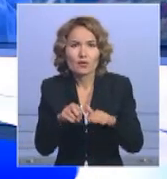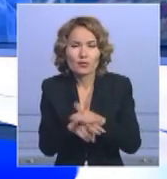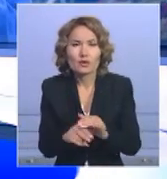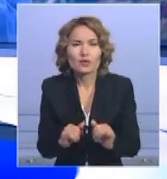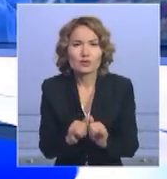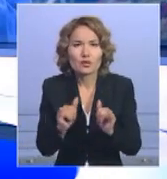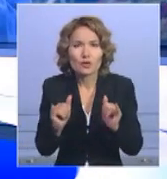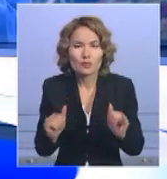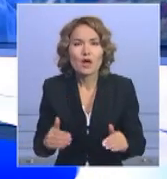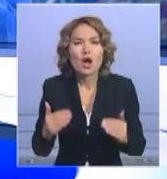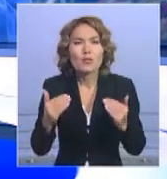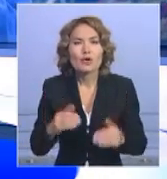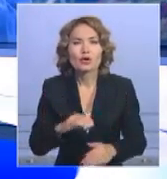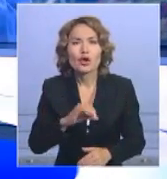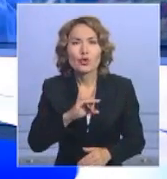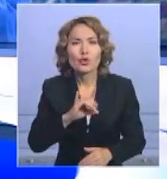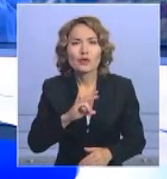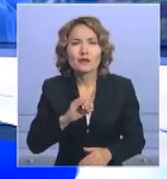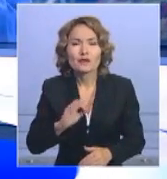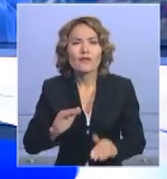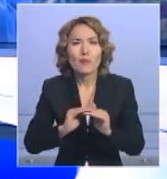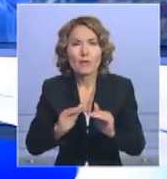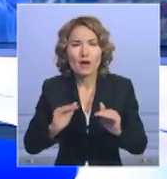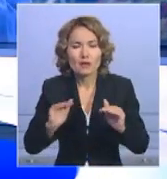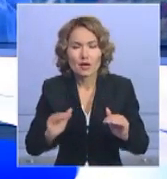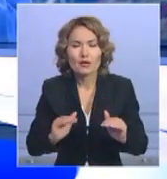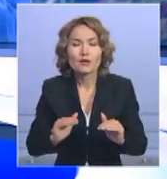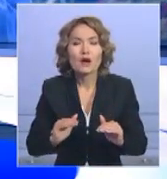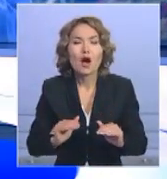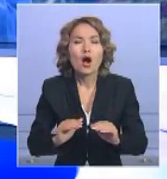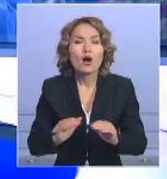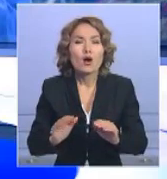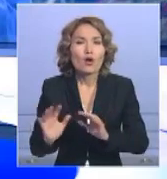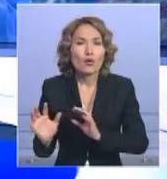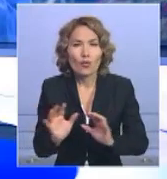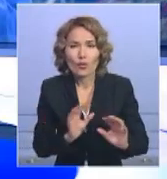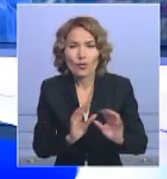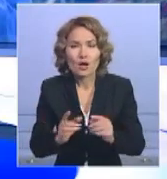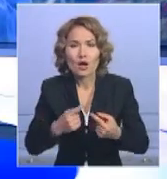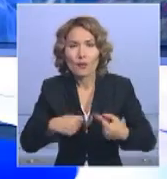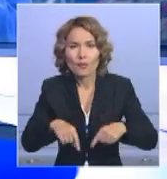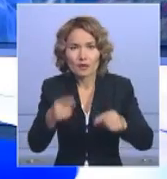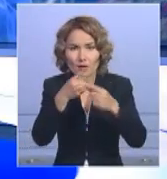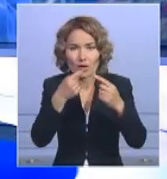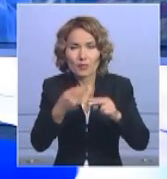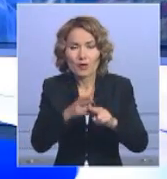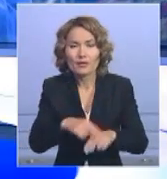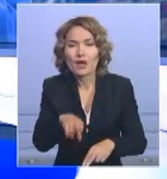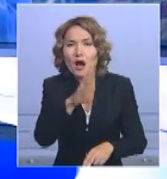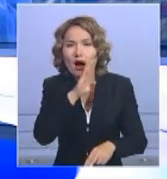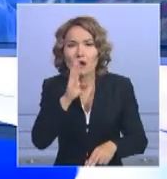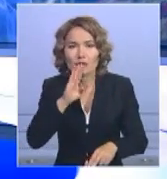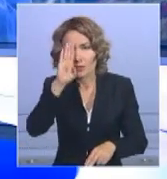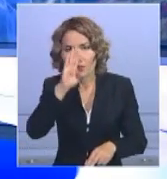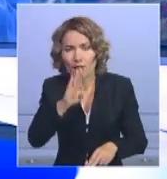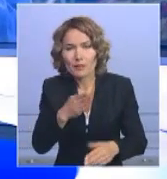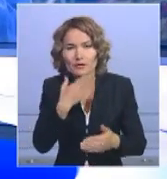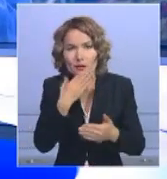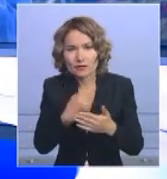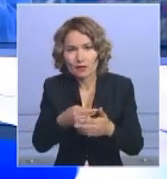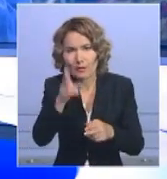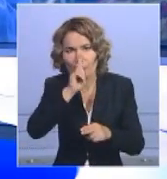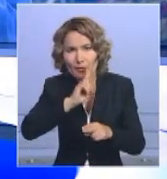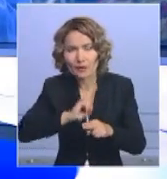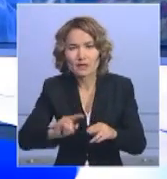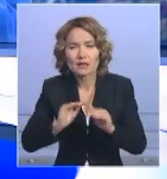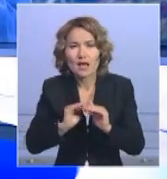Ұлттар ұйымының жандағы ЮНИСЕФ балаларды қорғау қоры мәлімдеді. Ата-анасы мен ата қонысынан жырақта жүрген жеткіншектер туралы